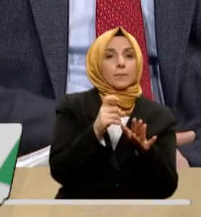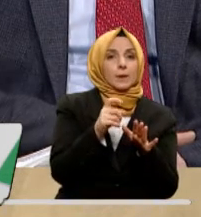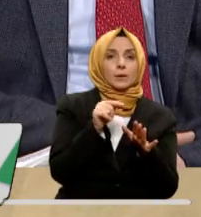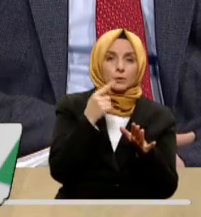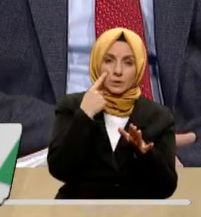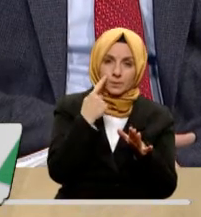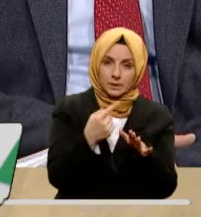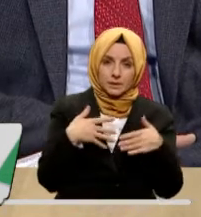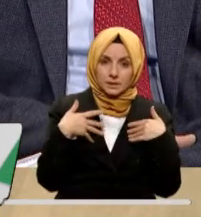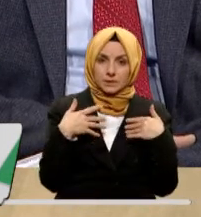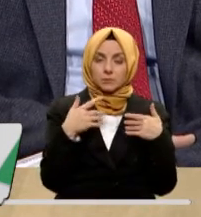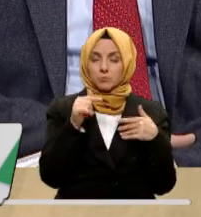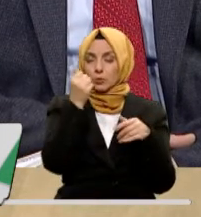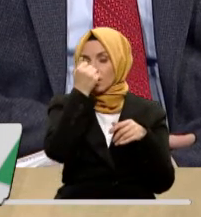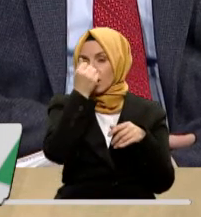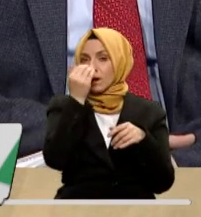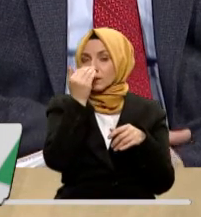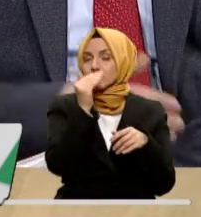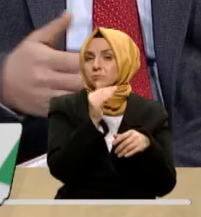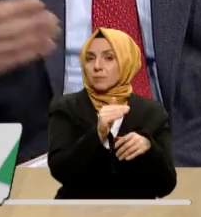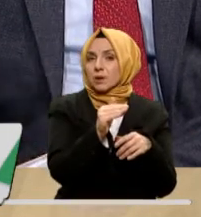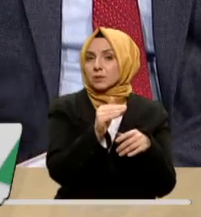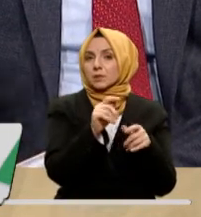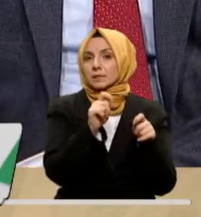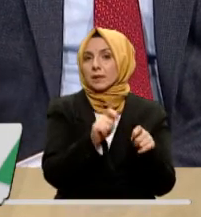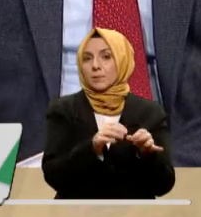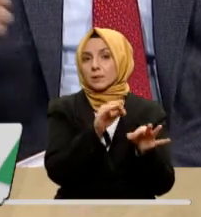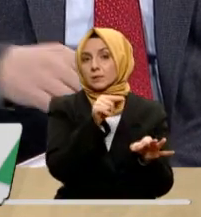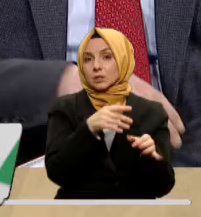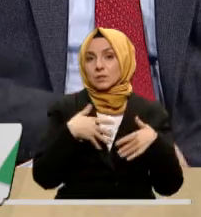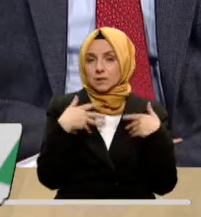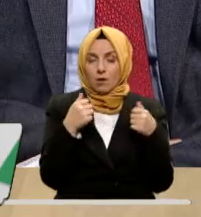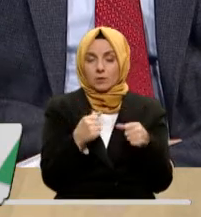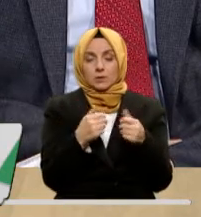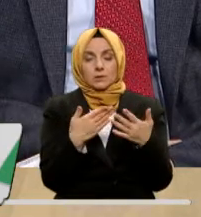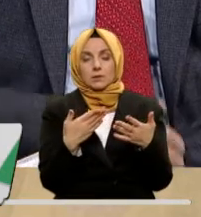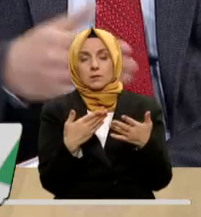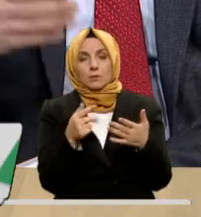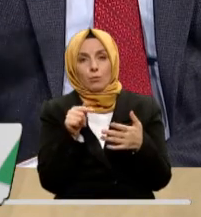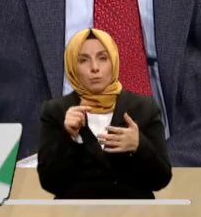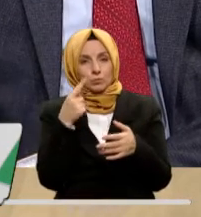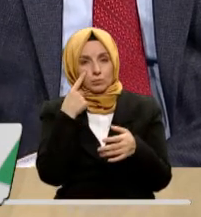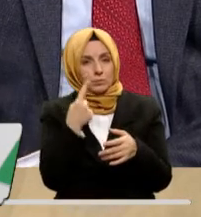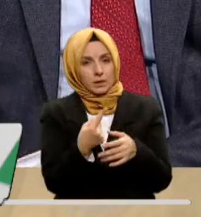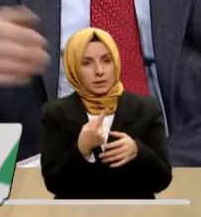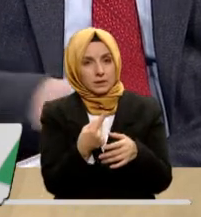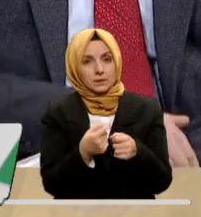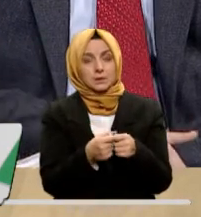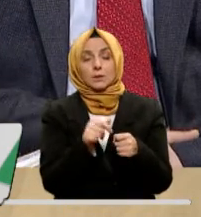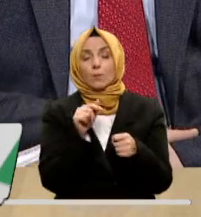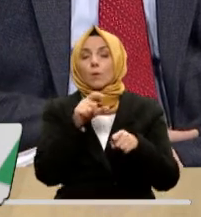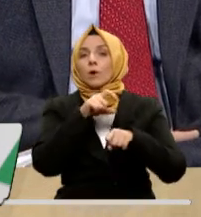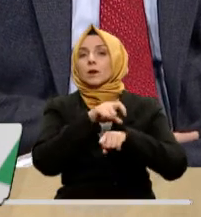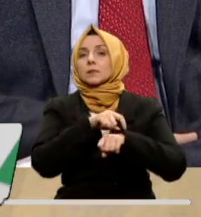bağışçı sağlığını garanti altına almış oluruz hem de esas hedefimiz olan hastalarımıza